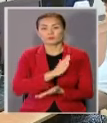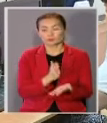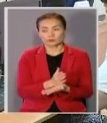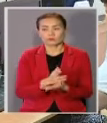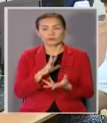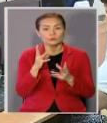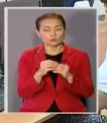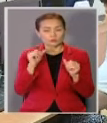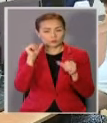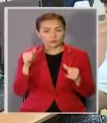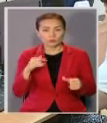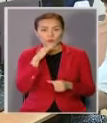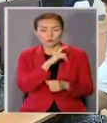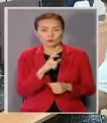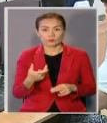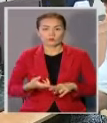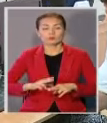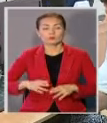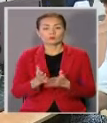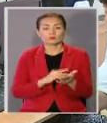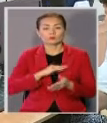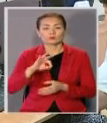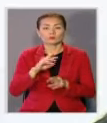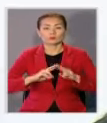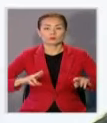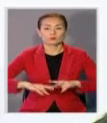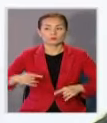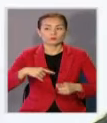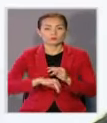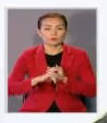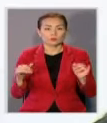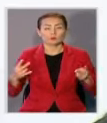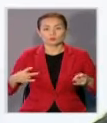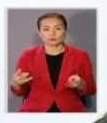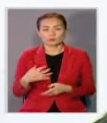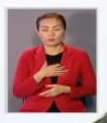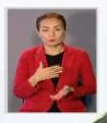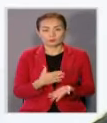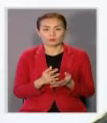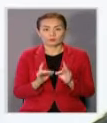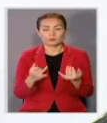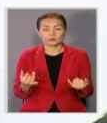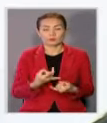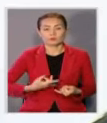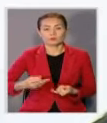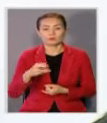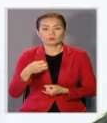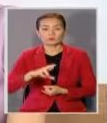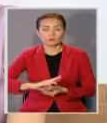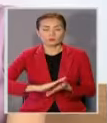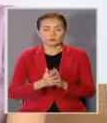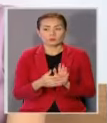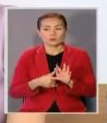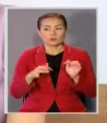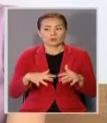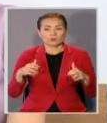екенінен көпшілік бейхабар. Сондықтан да медиация қызметі туралы жұртшылық арасында кеңінен айту маңызды. Айта кетейік, биыл ауданда медиация жолымен 7